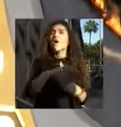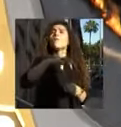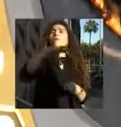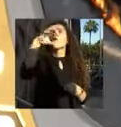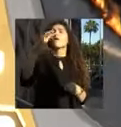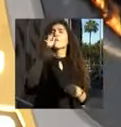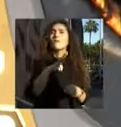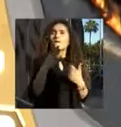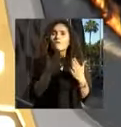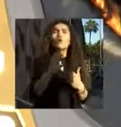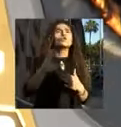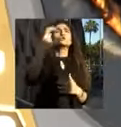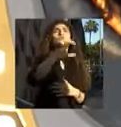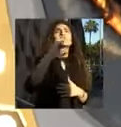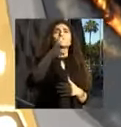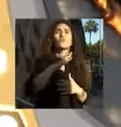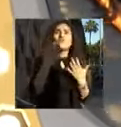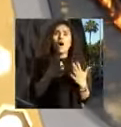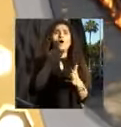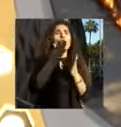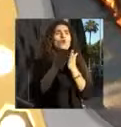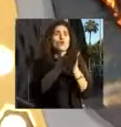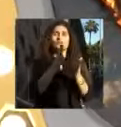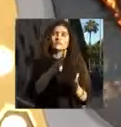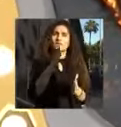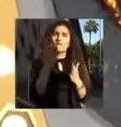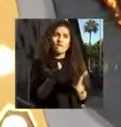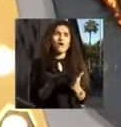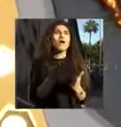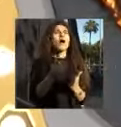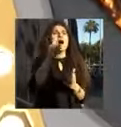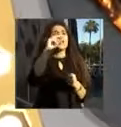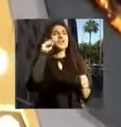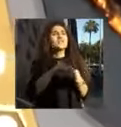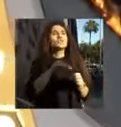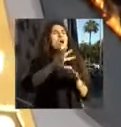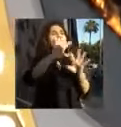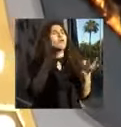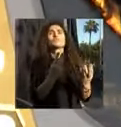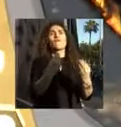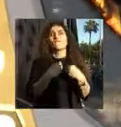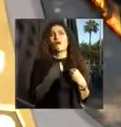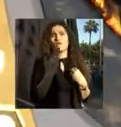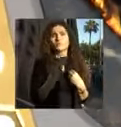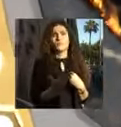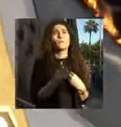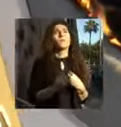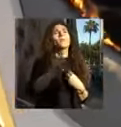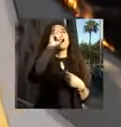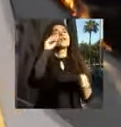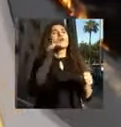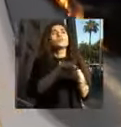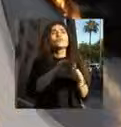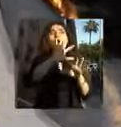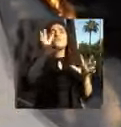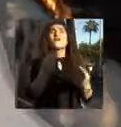var. Turizmimiz var, lojistiğimiz var. Allah bize her şeyi vermiş. Allah bize her şeyi